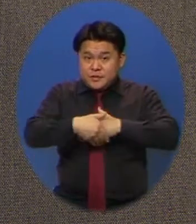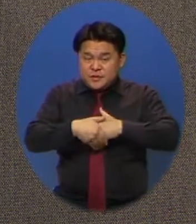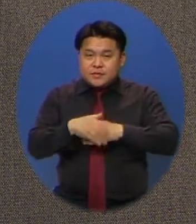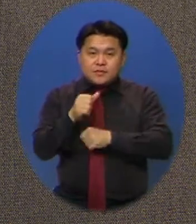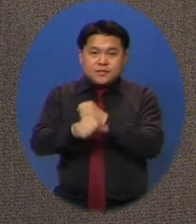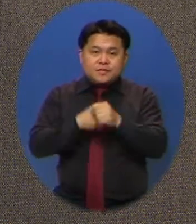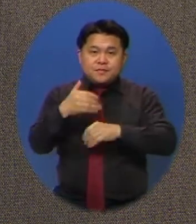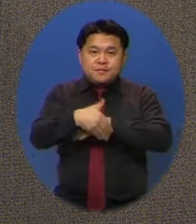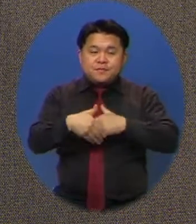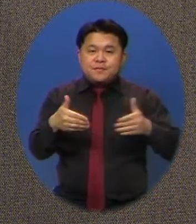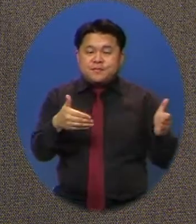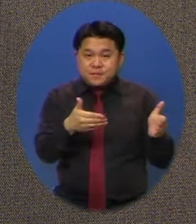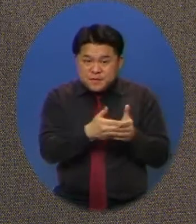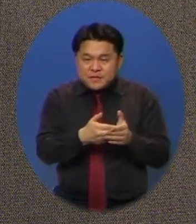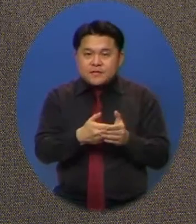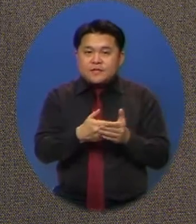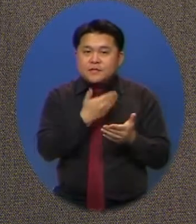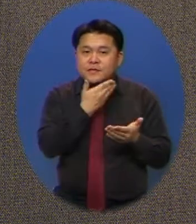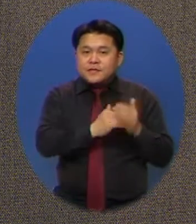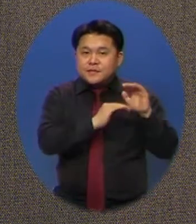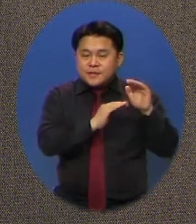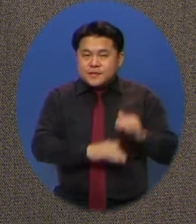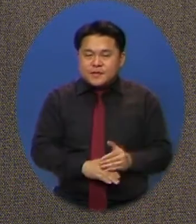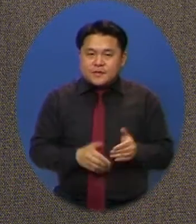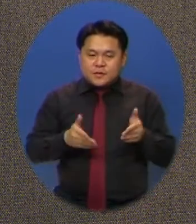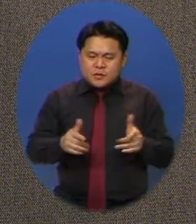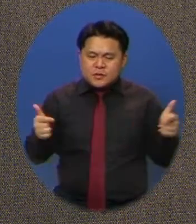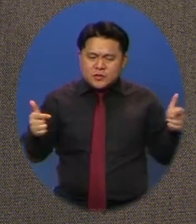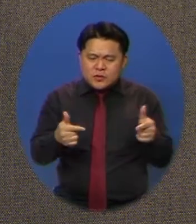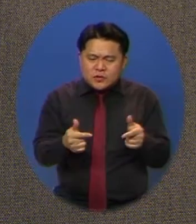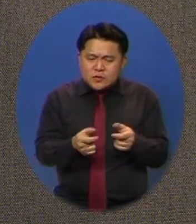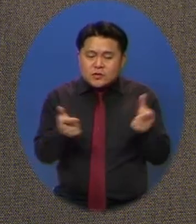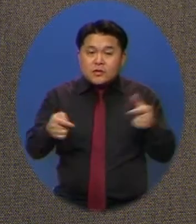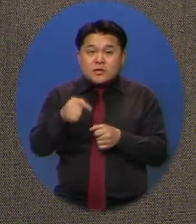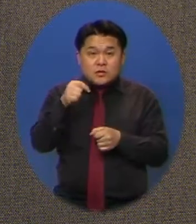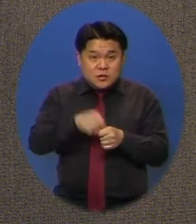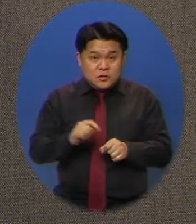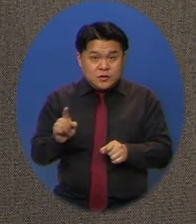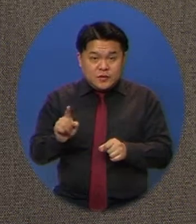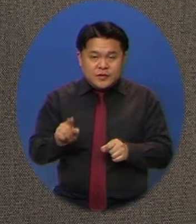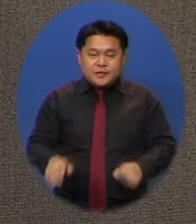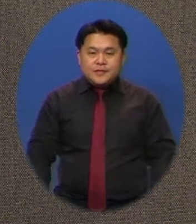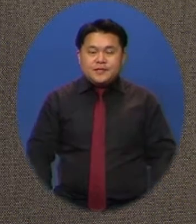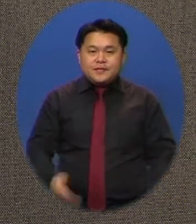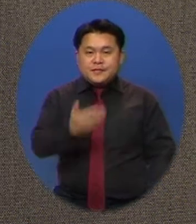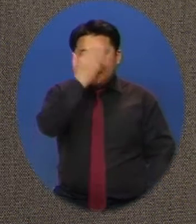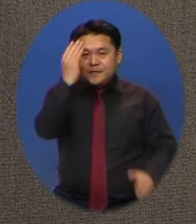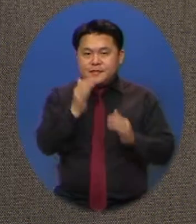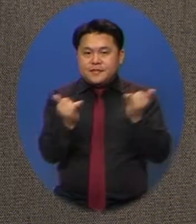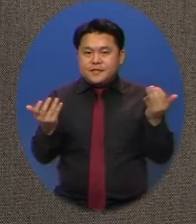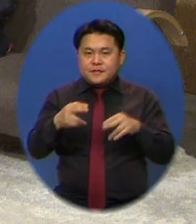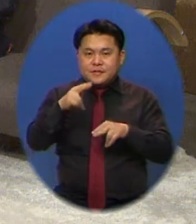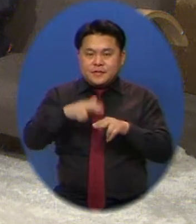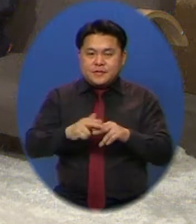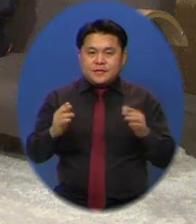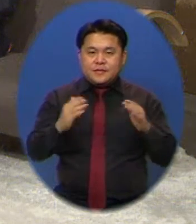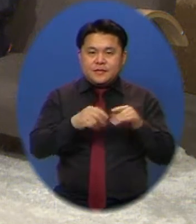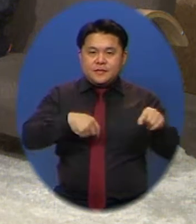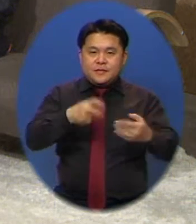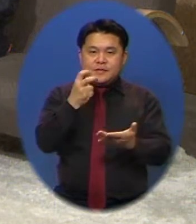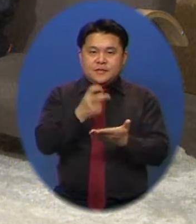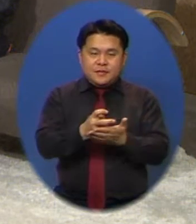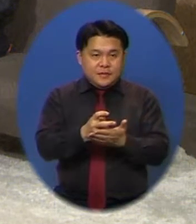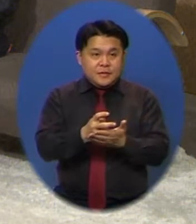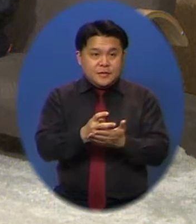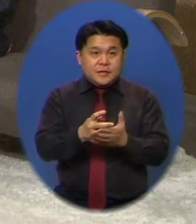했고요. 주요한 내용은 저출산을 극복하기 위한 우리 청년 일자리 주거정책이